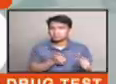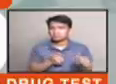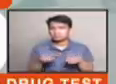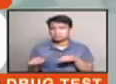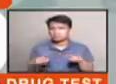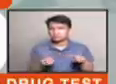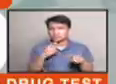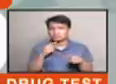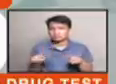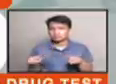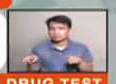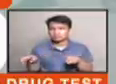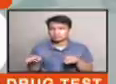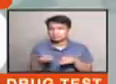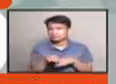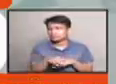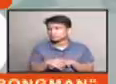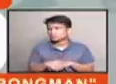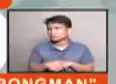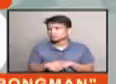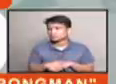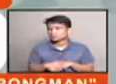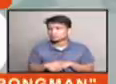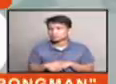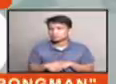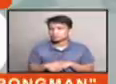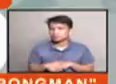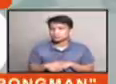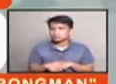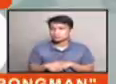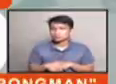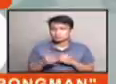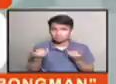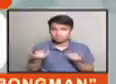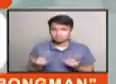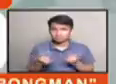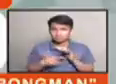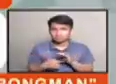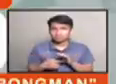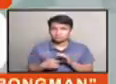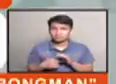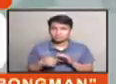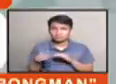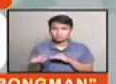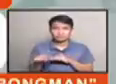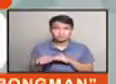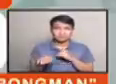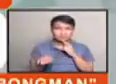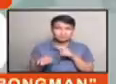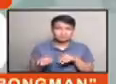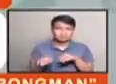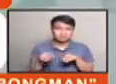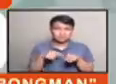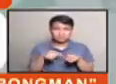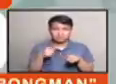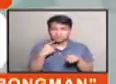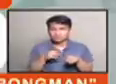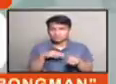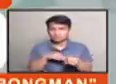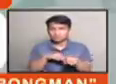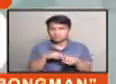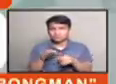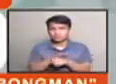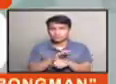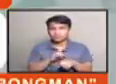Meaning, hindi po siya naka-obstruct. Malinaw na malinaw po yan. Ngayon po, yung sasakyan po niya, naka-full stop,